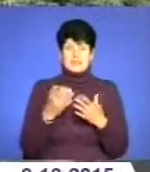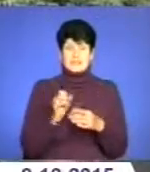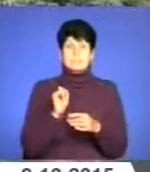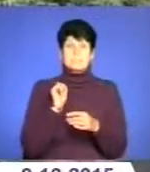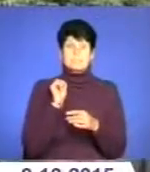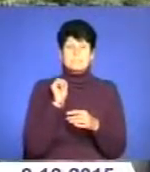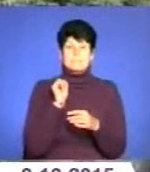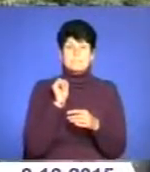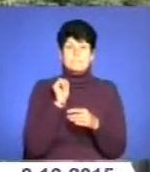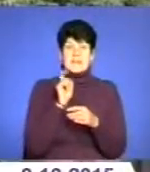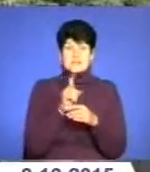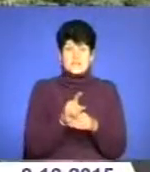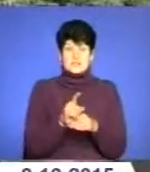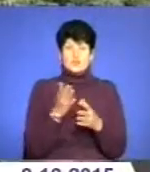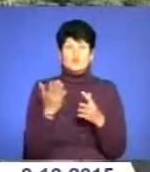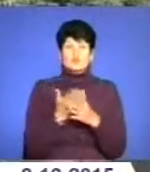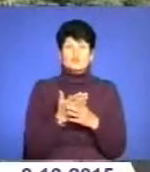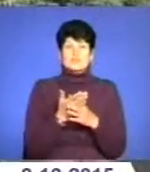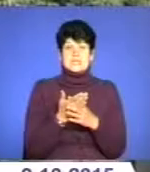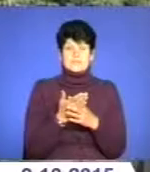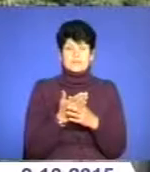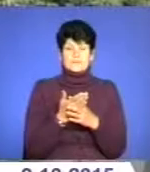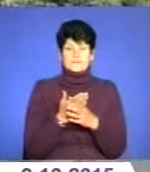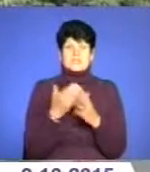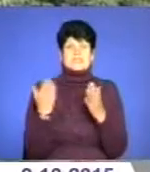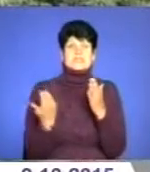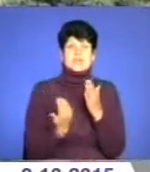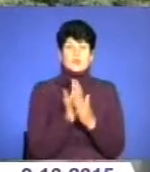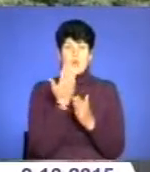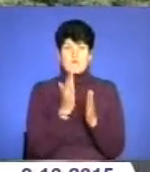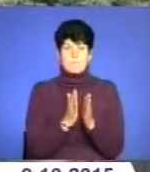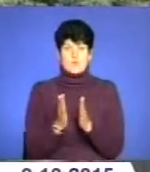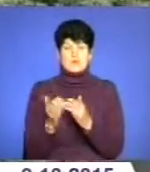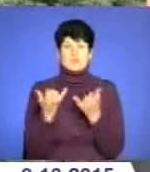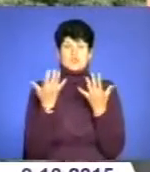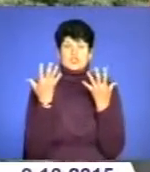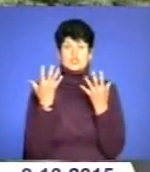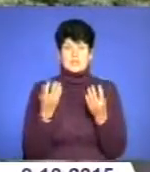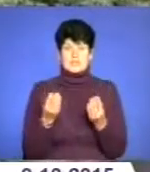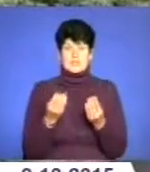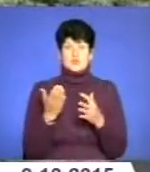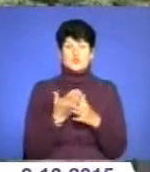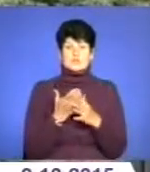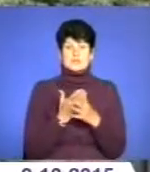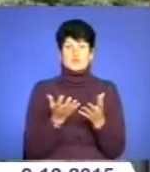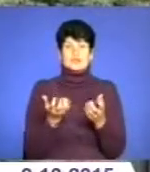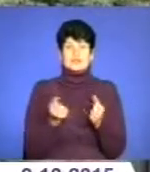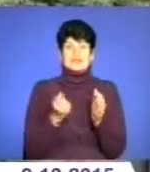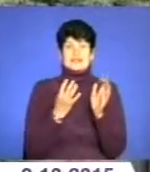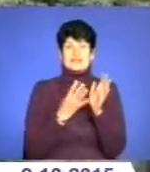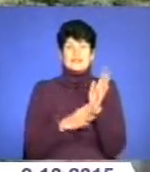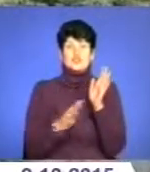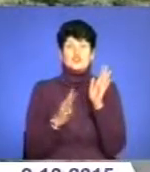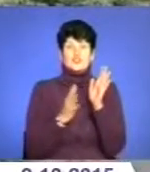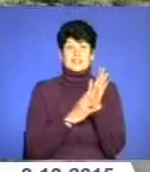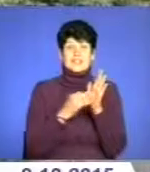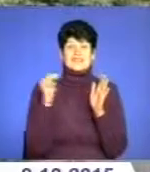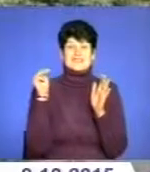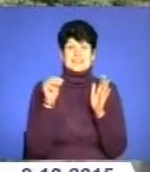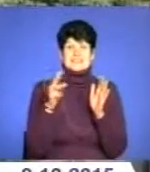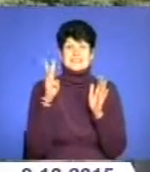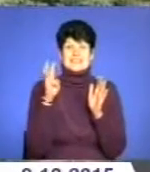призначено субсидії за новим порядком, то на сьогоднішній день субсидії отримує 99